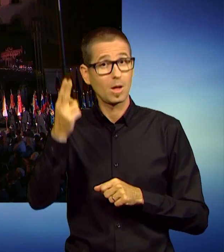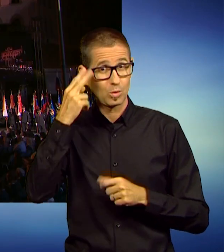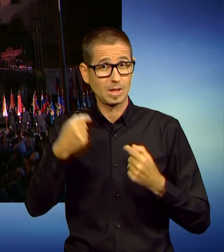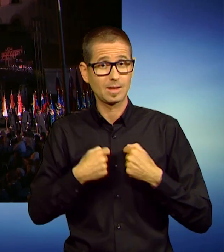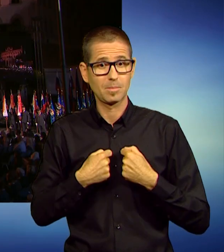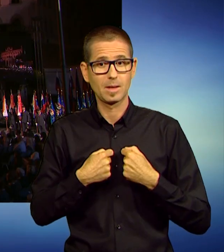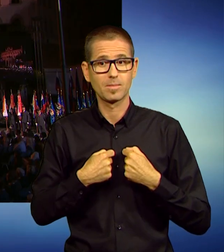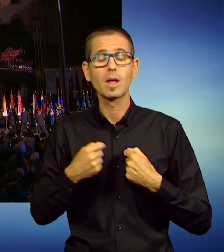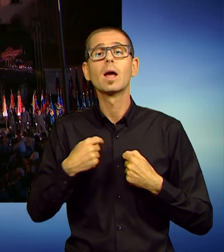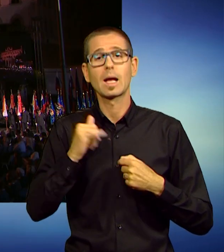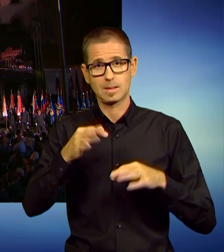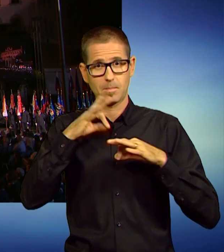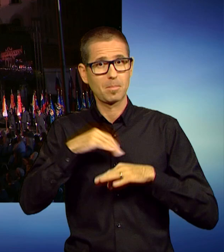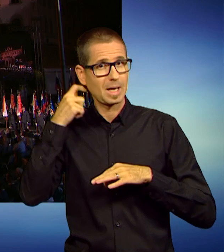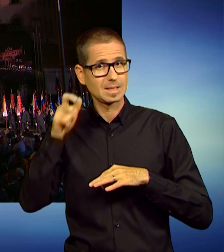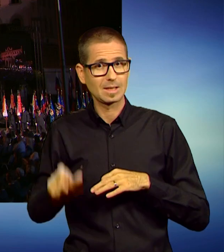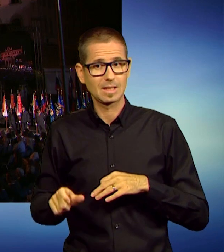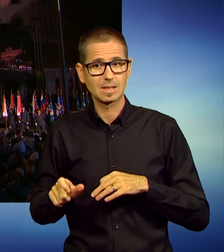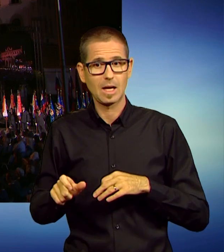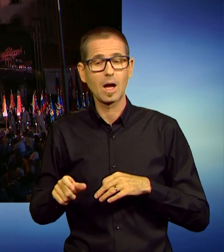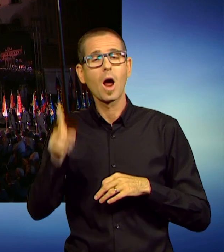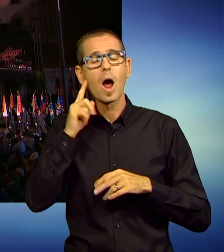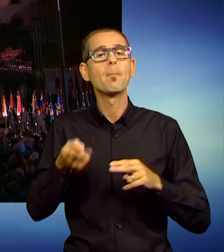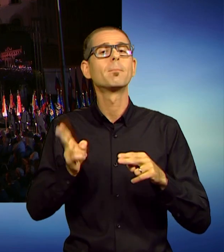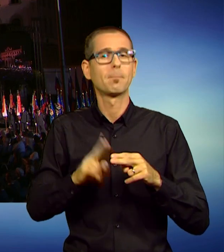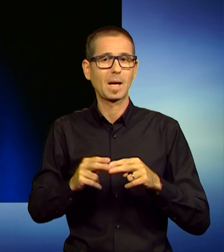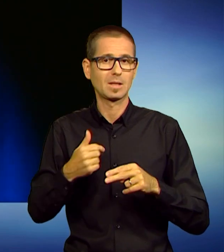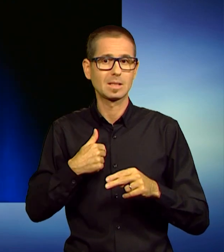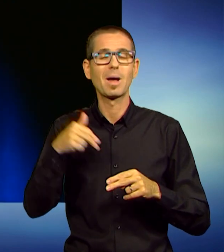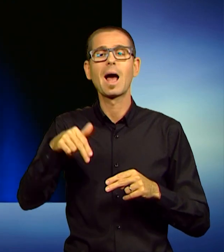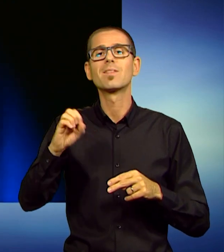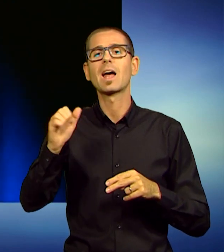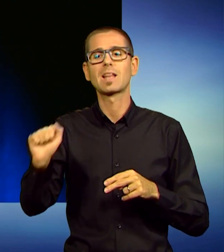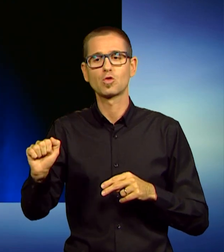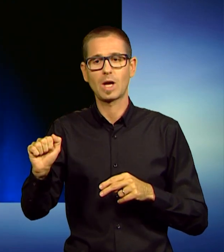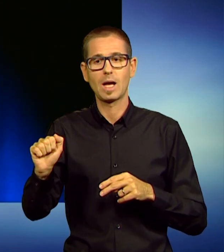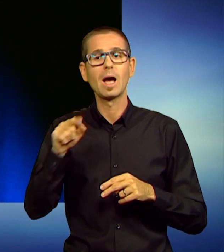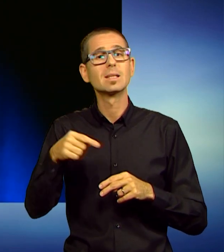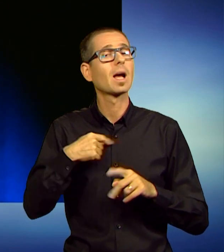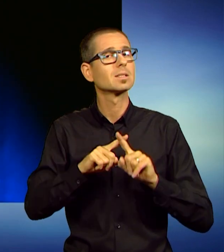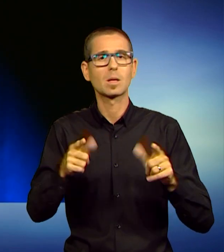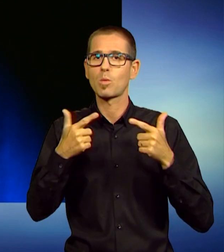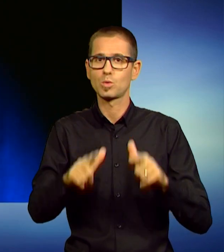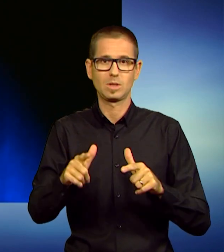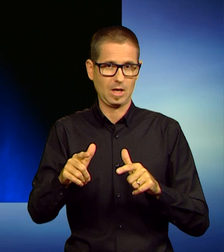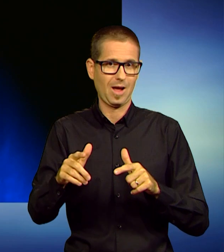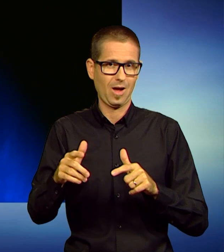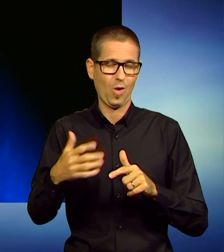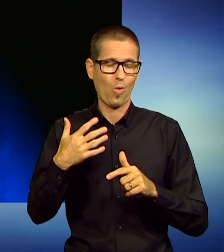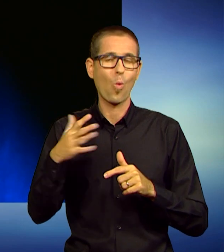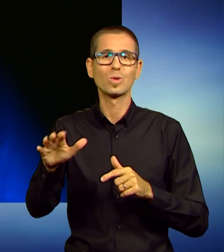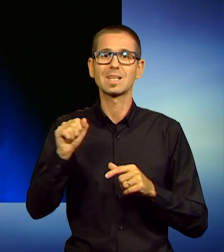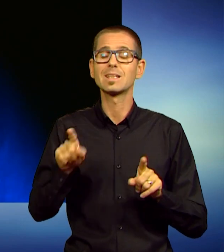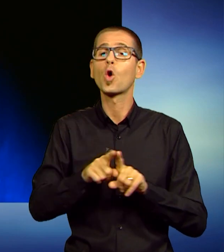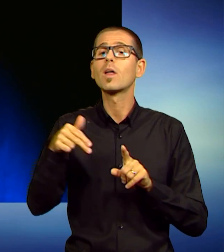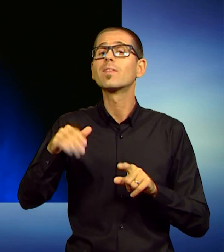me. Sem predsednica, a predvsem Nataša. Tega si ne bom pustila vzeti. Kot